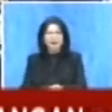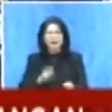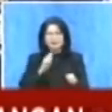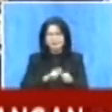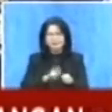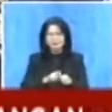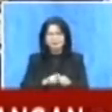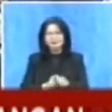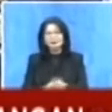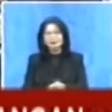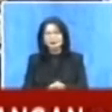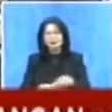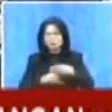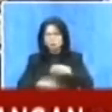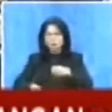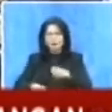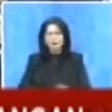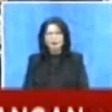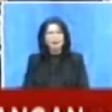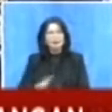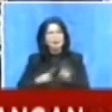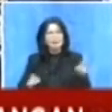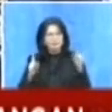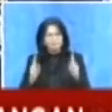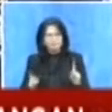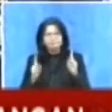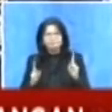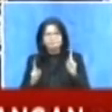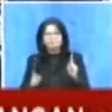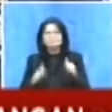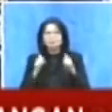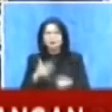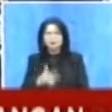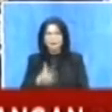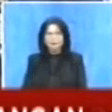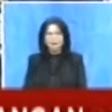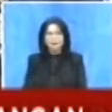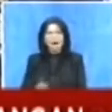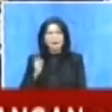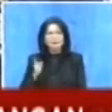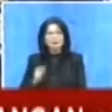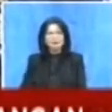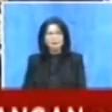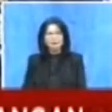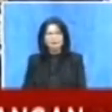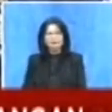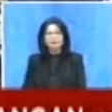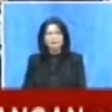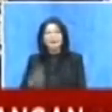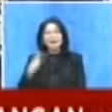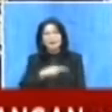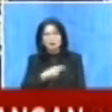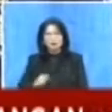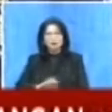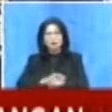struktural. Namun, kewaspadaan tetap diperlukan, mengingat ketidakpastian global dan domestik